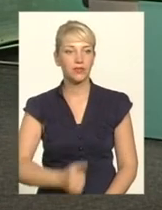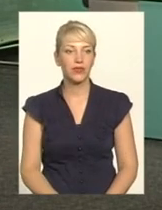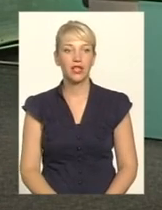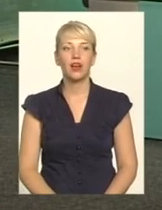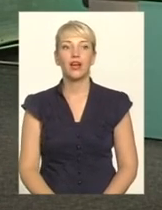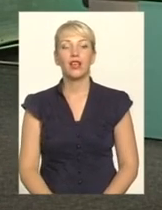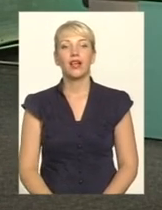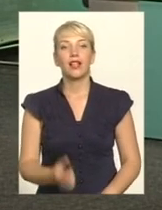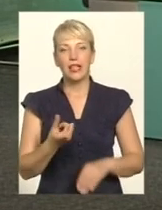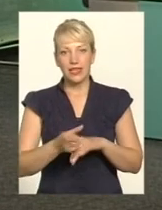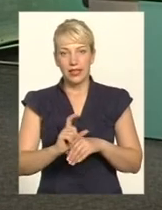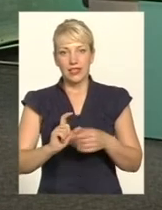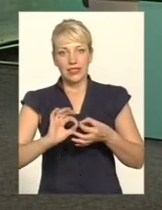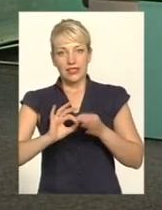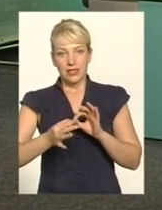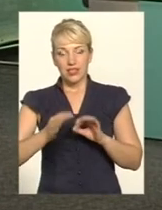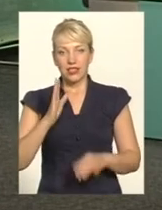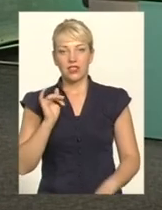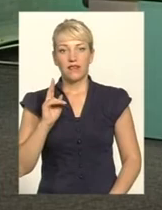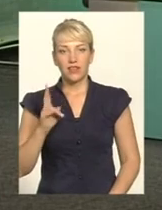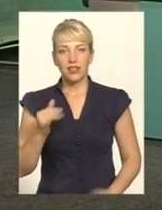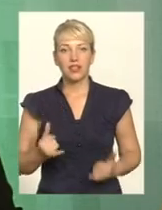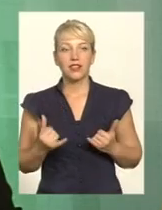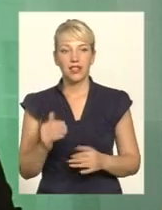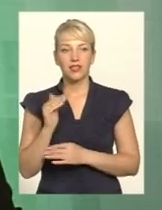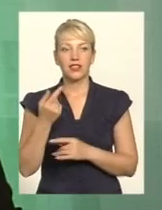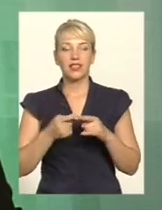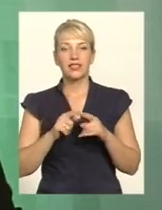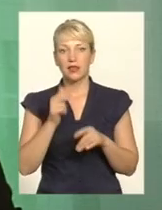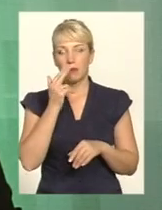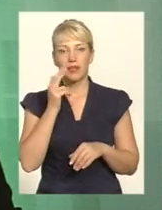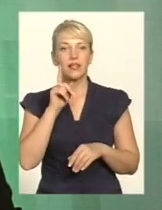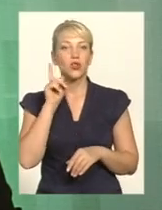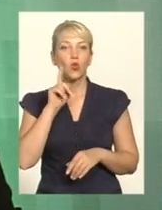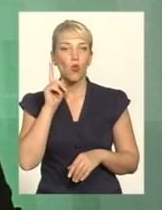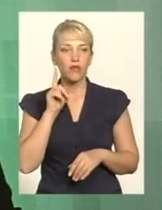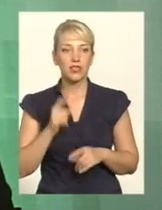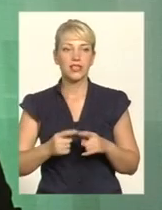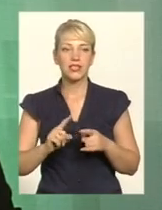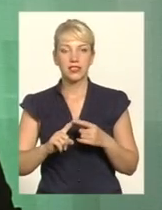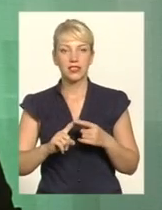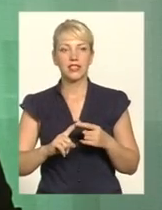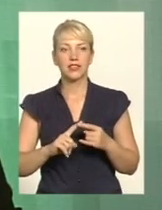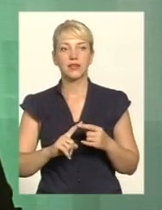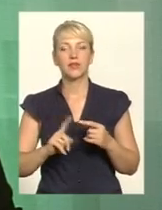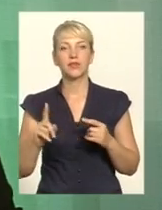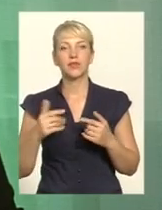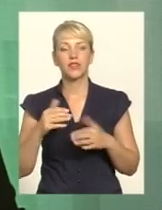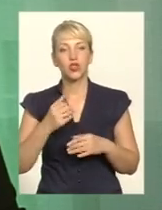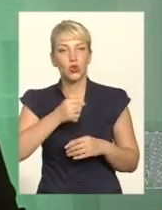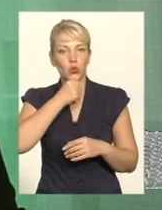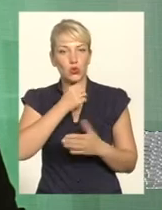Звичайно, найскладніший вік для дитини – то є підлітковий, перехід від дитинства до дорослості.